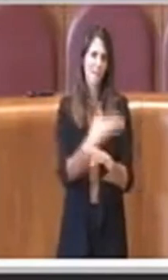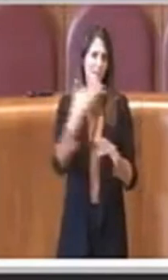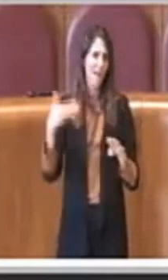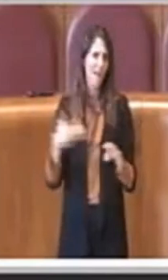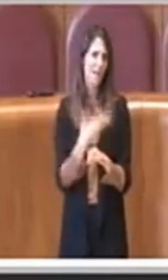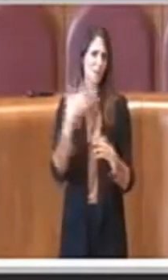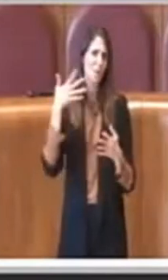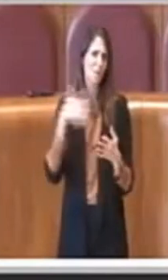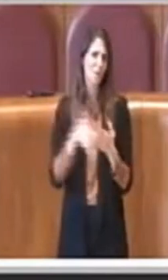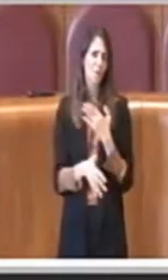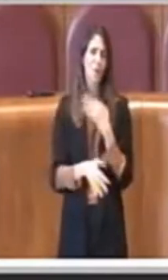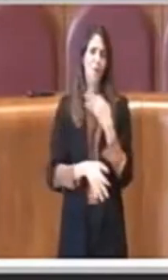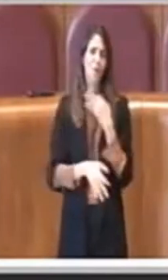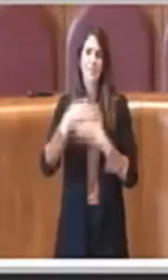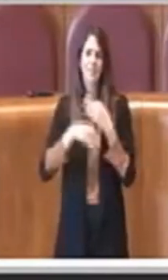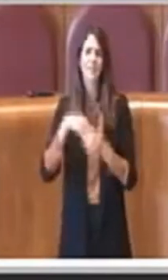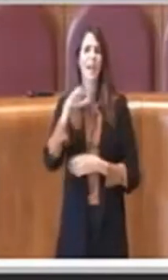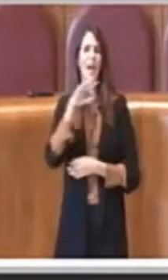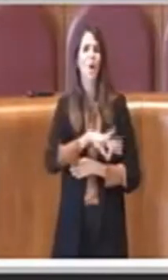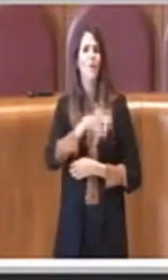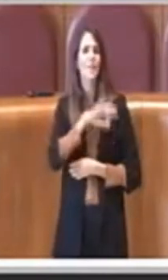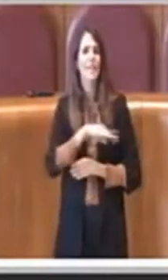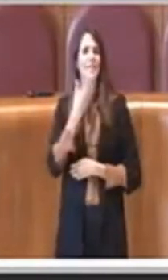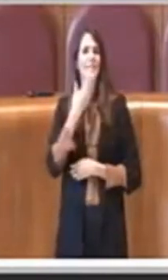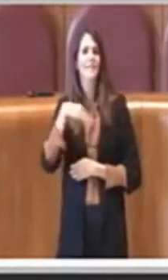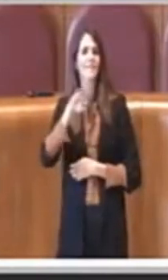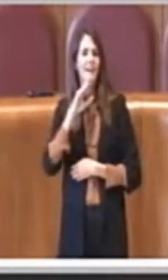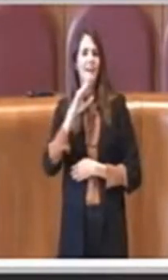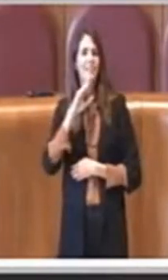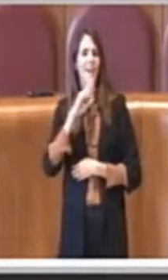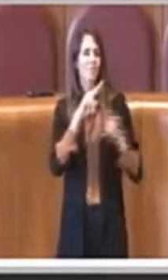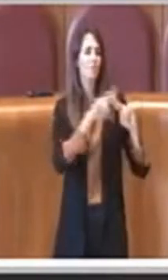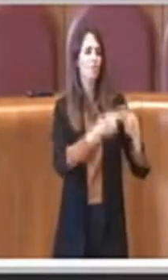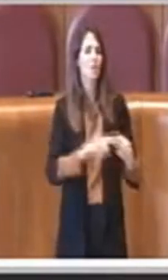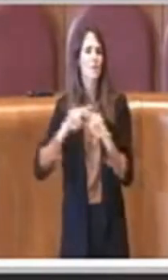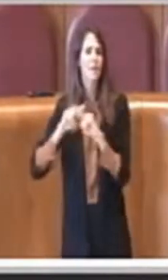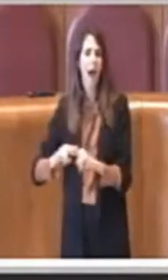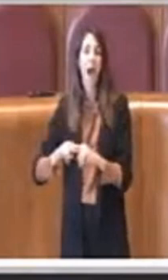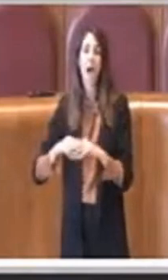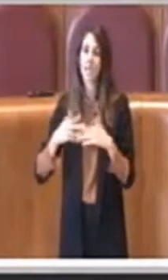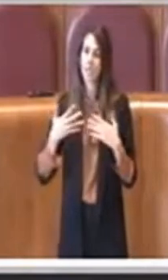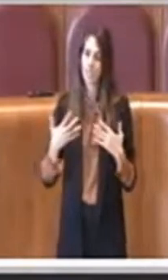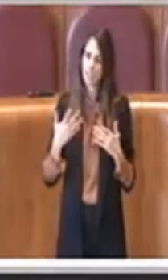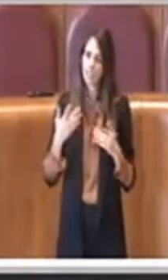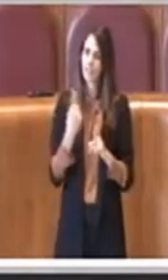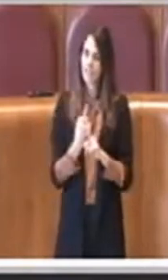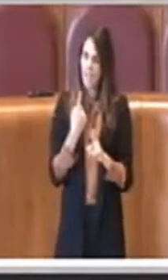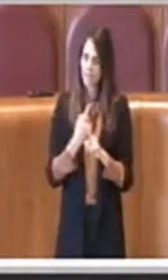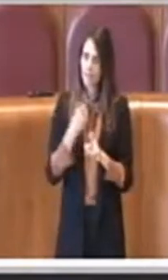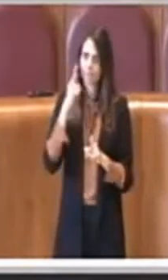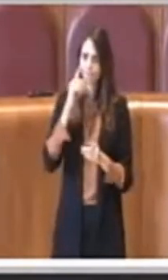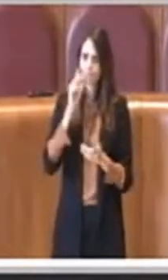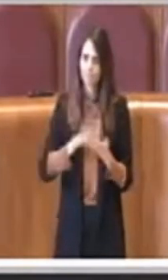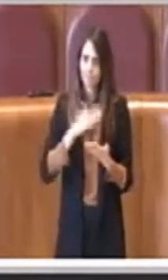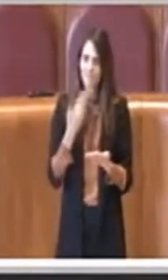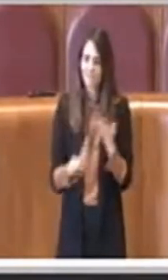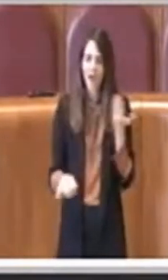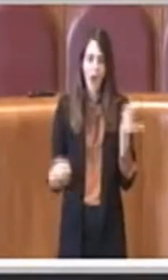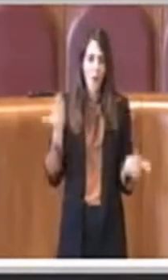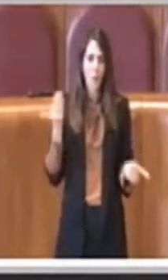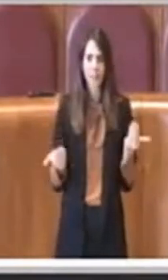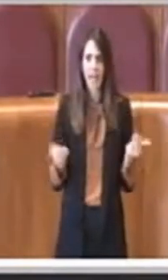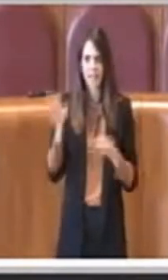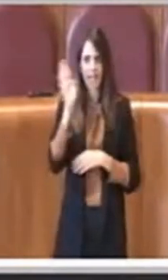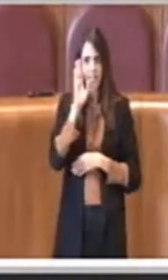la convenienza di lasciare lì questi impianti sicuramente deve essere valutata attentamente. Questo per noi è un